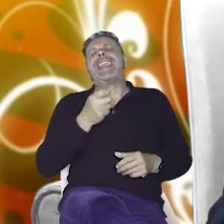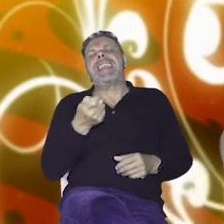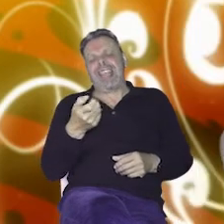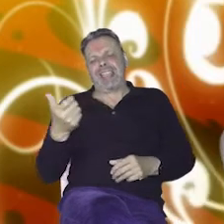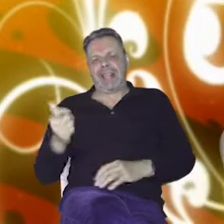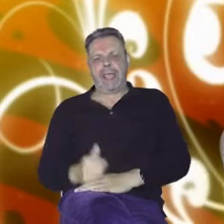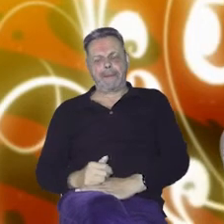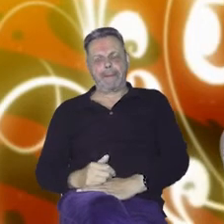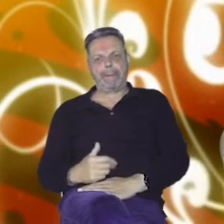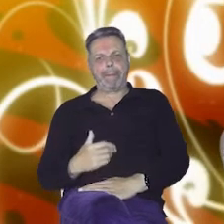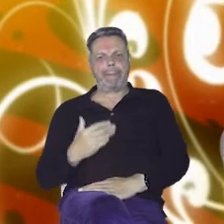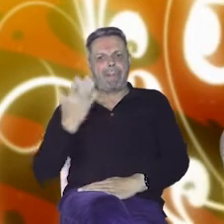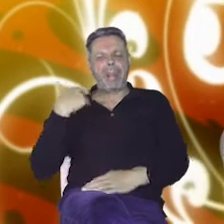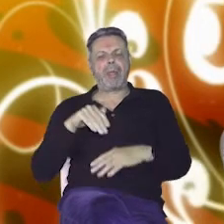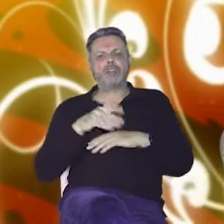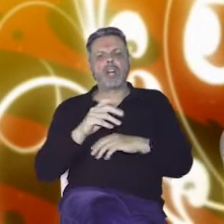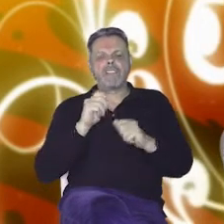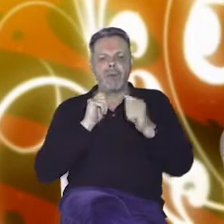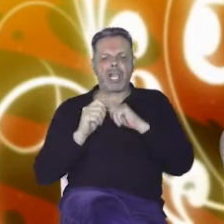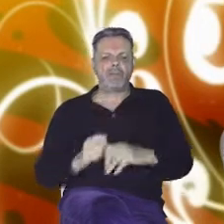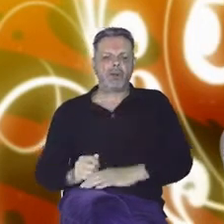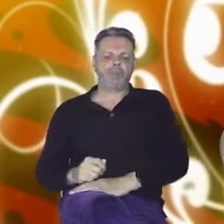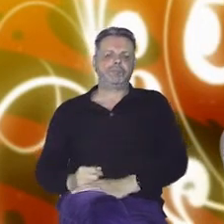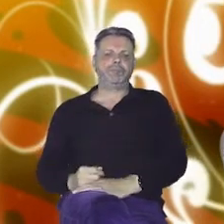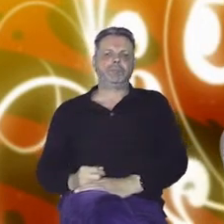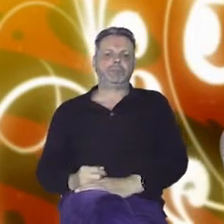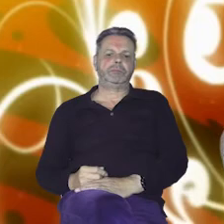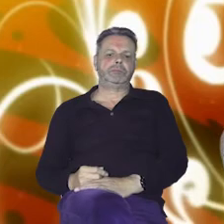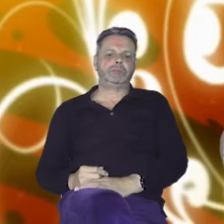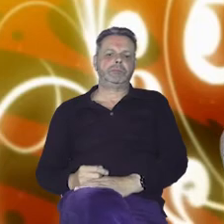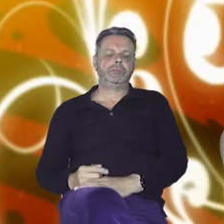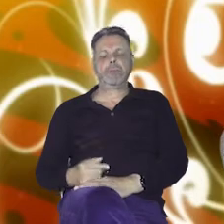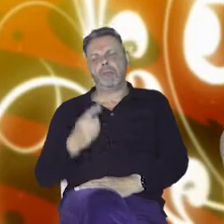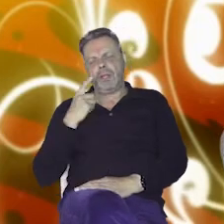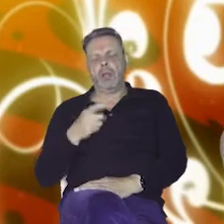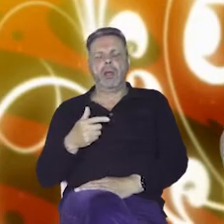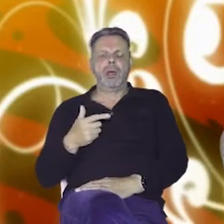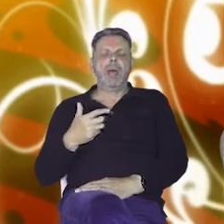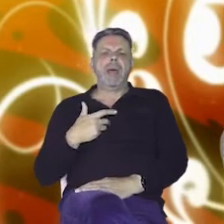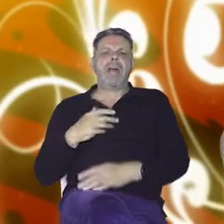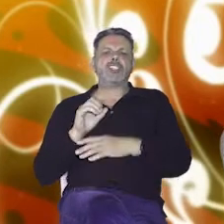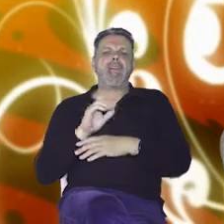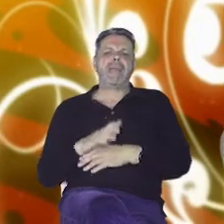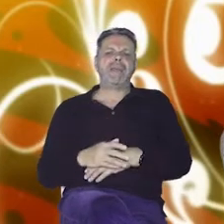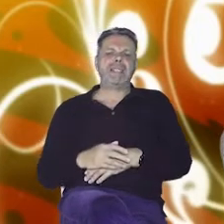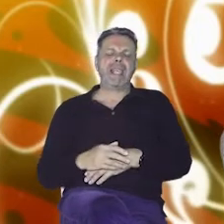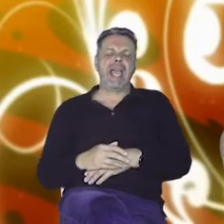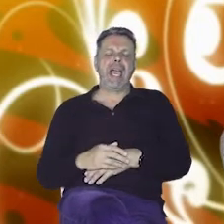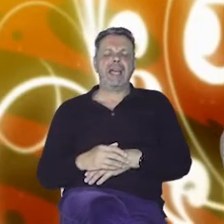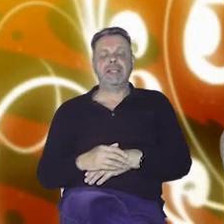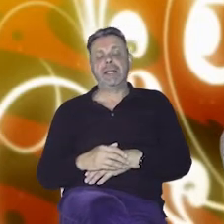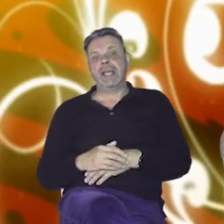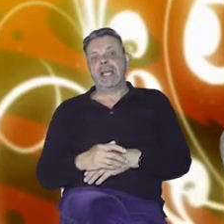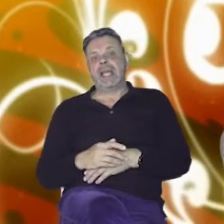nastavimo razgovor, kazat ću samo da je od sva naša emisija pozirana na